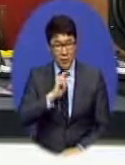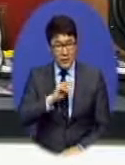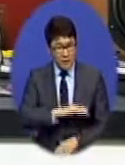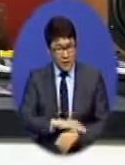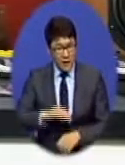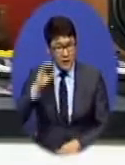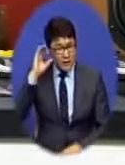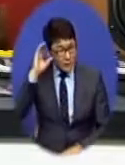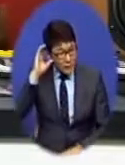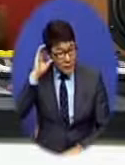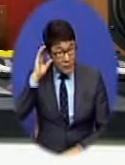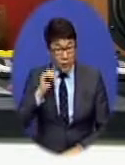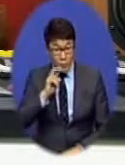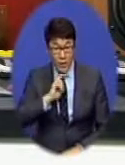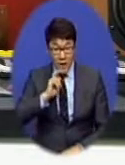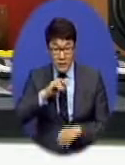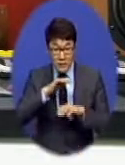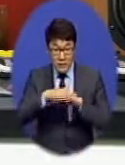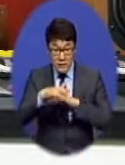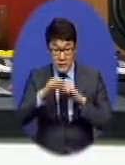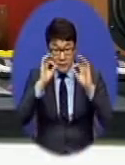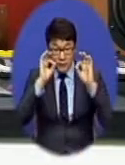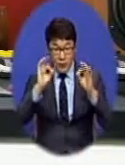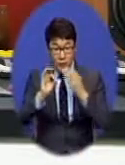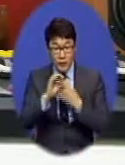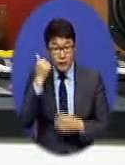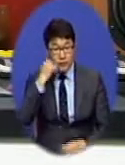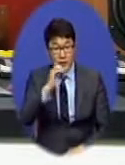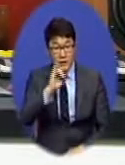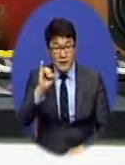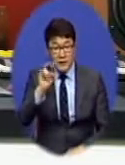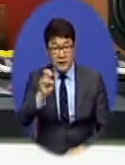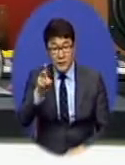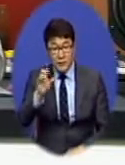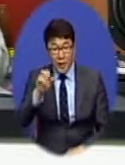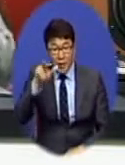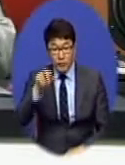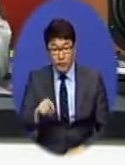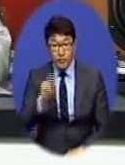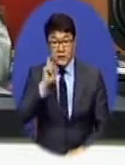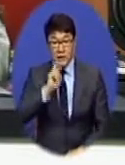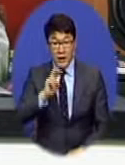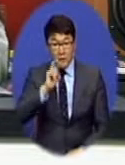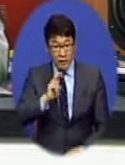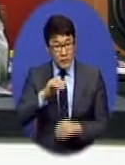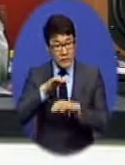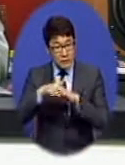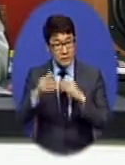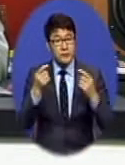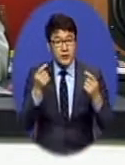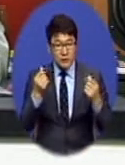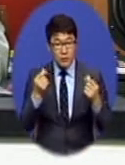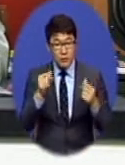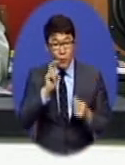그렇습니다. 노래하시는 성향이 네. 그 이명주 씨하고 노래 부르신 그 가수하고 네. 성향이 비슷하신 것